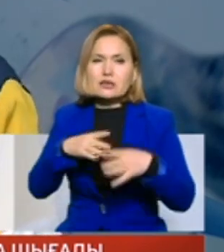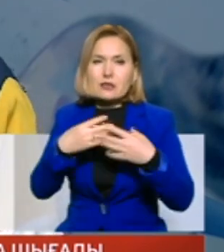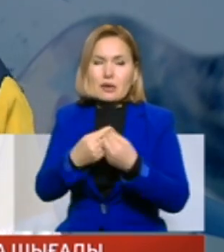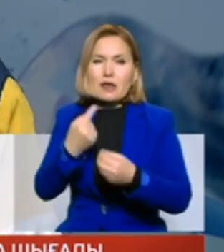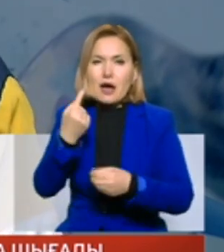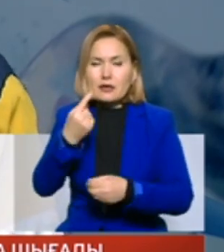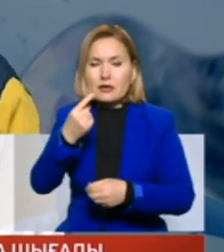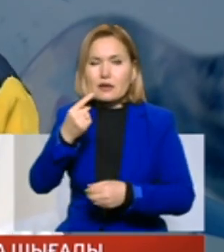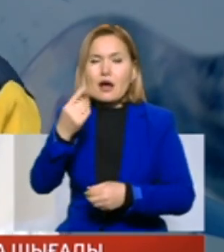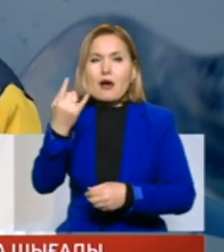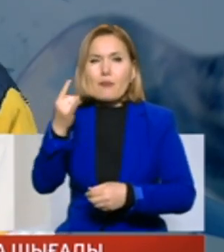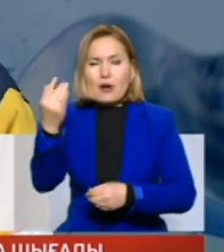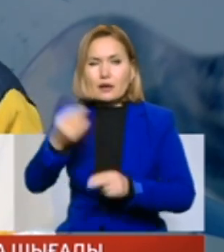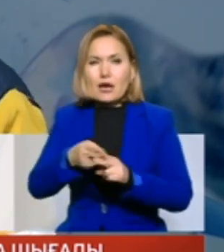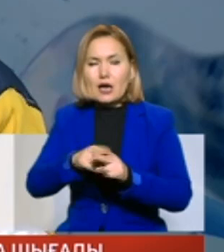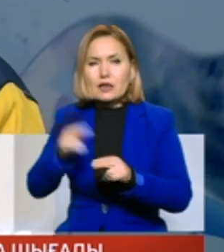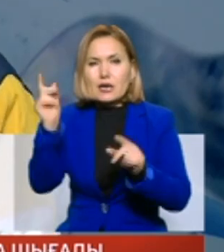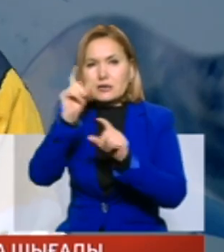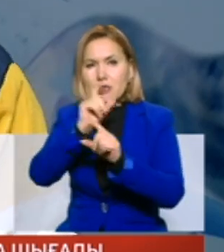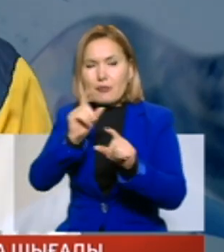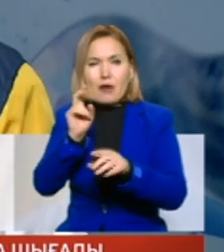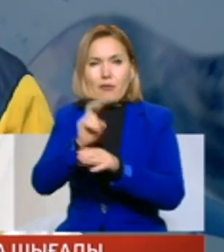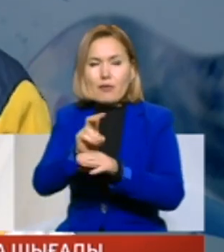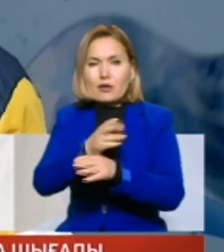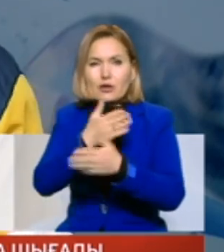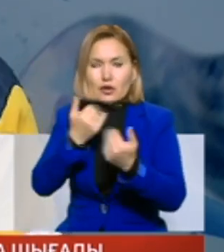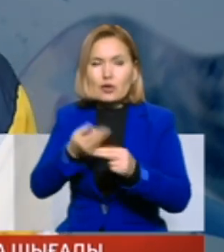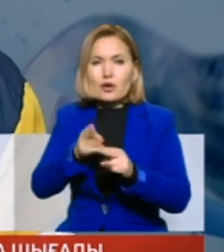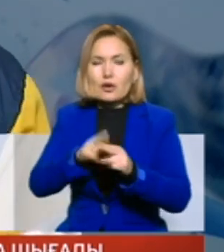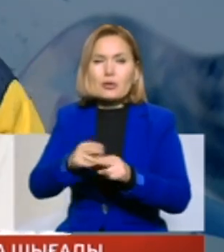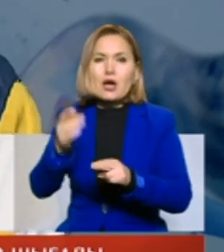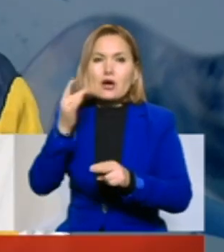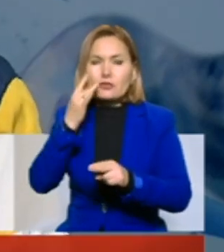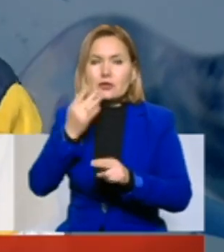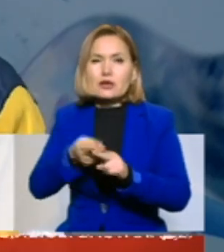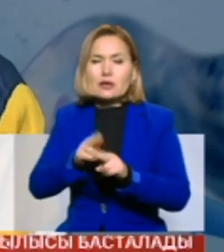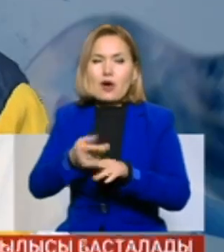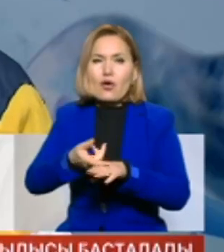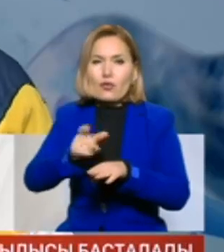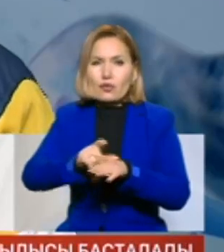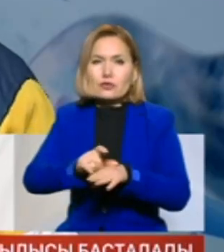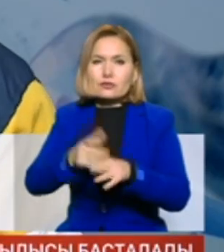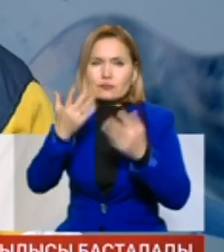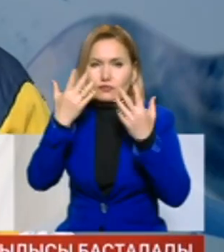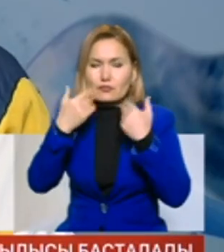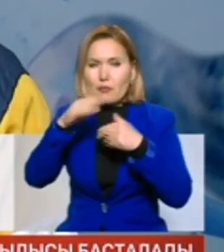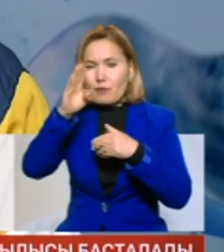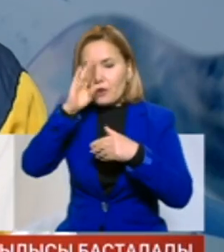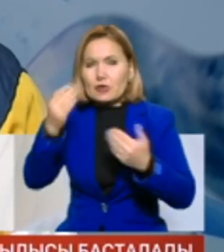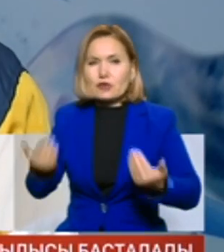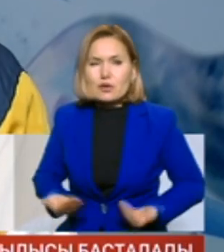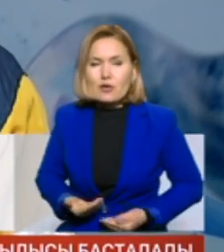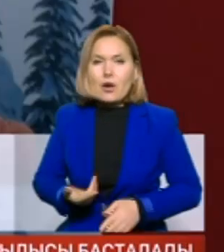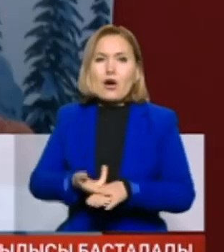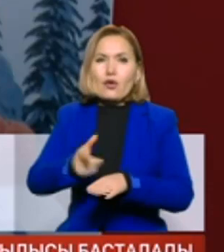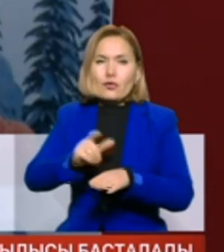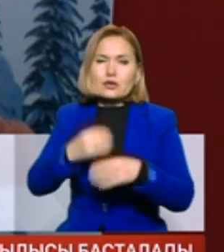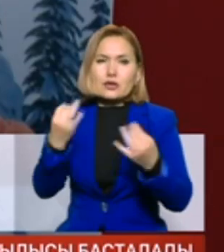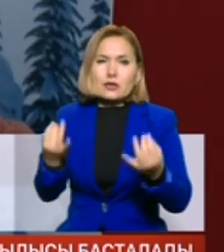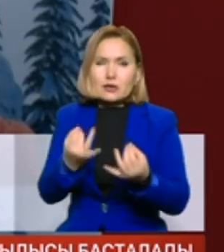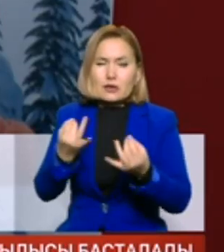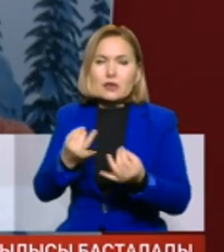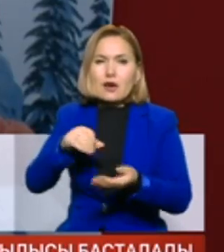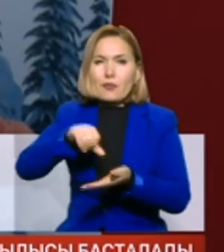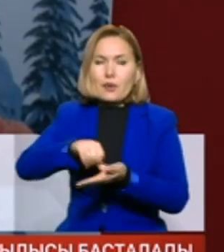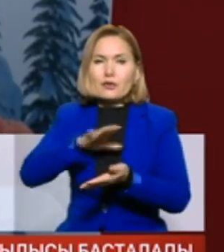ғой. Үйден шықпайды, сабаққа бармайды, сабағының үйге әкеп береді бәрін. Сондай бала ол. Маған қиынға соққан жоқ ойнау. Ал